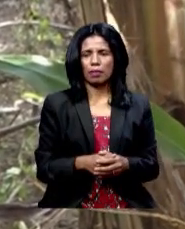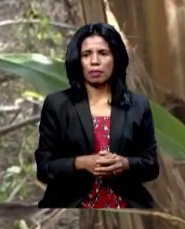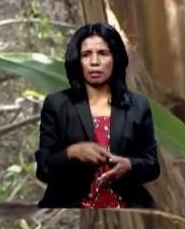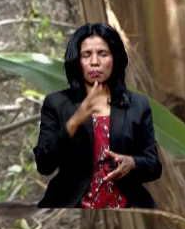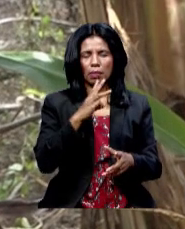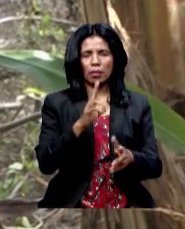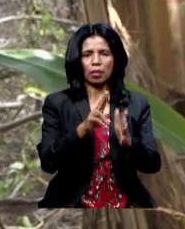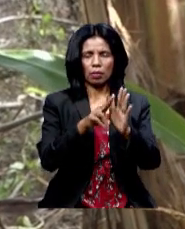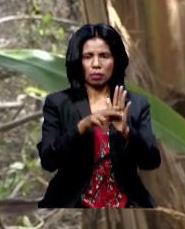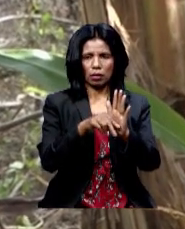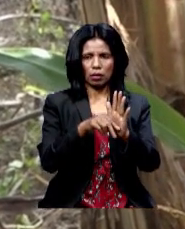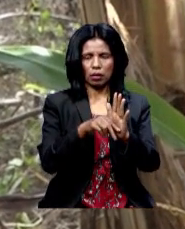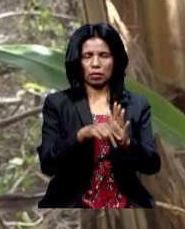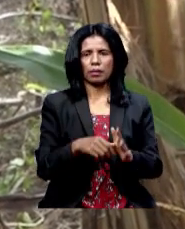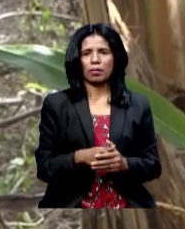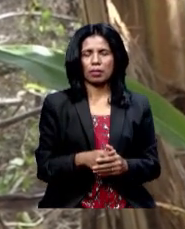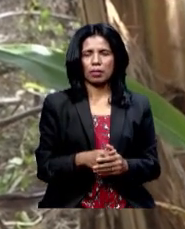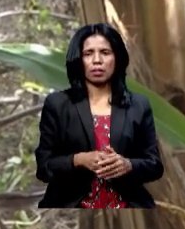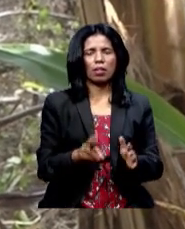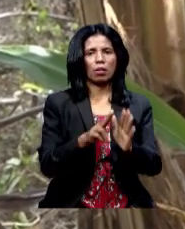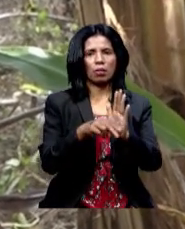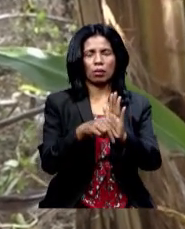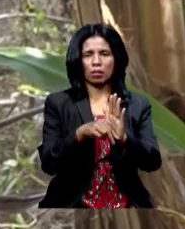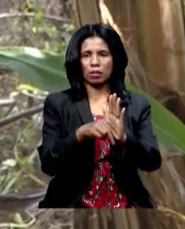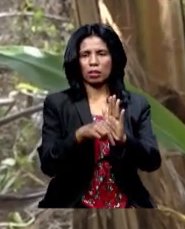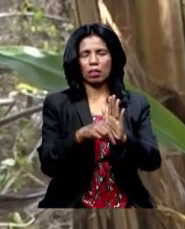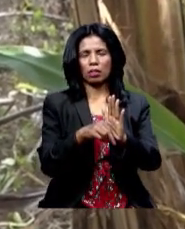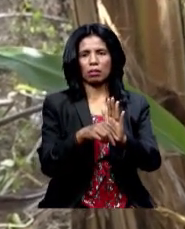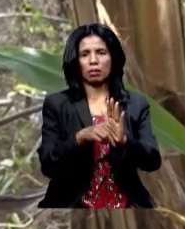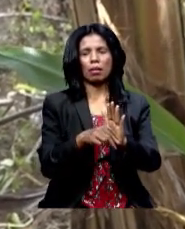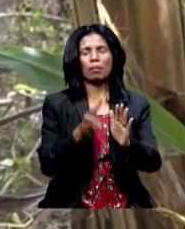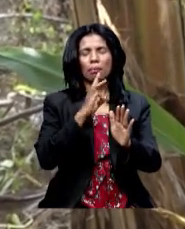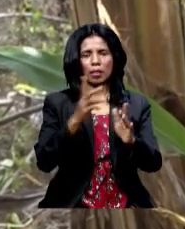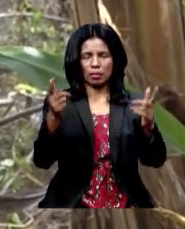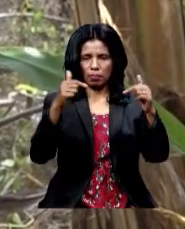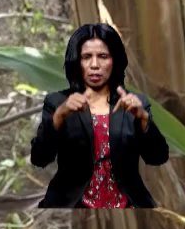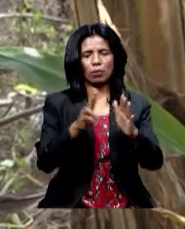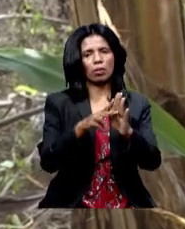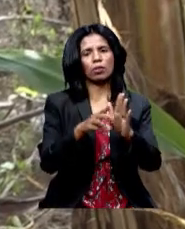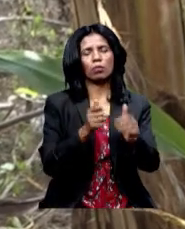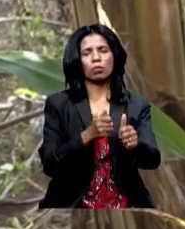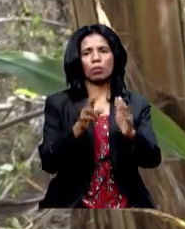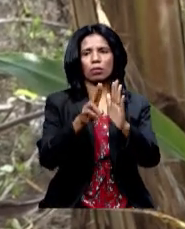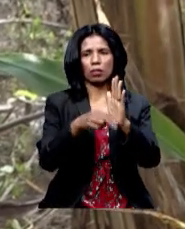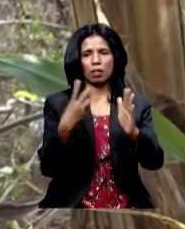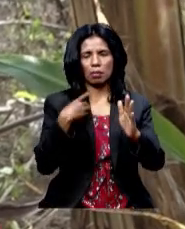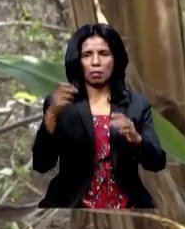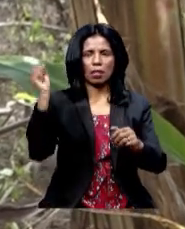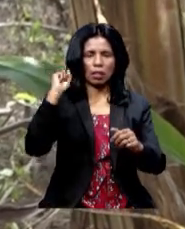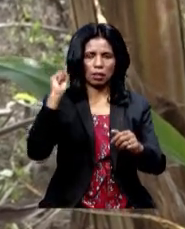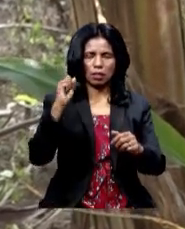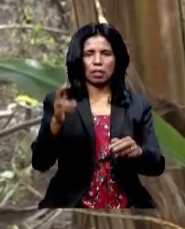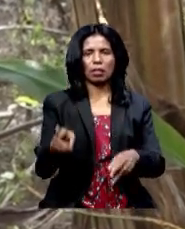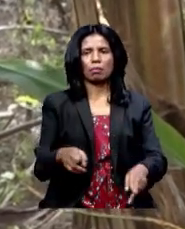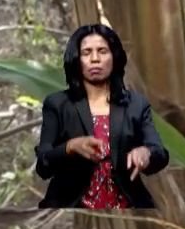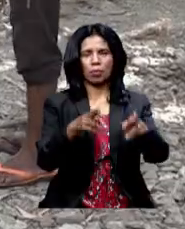ho orasan nia se lato oras ni be si ami lahetan ho tentu am teng se haris bai ha mota ba to